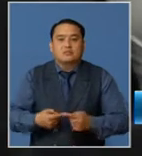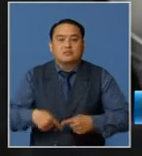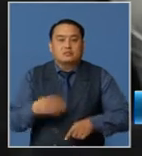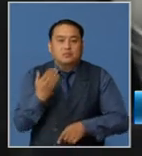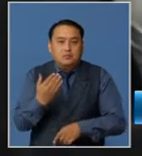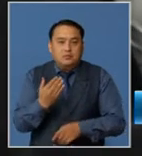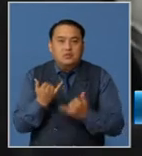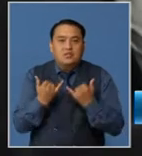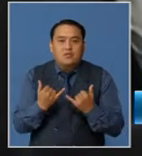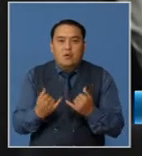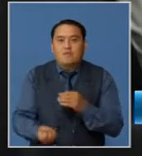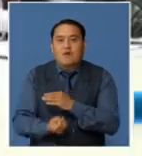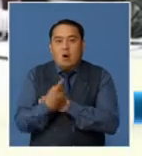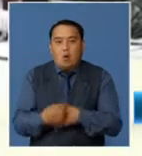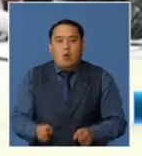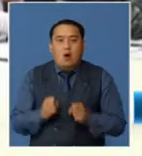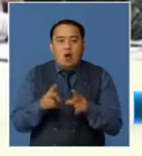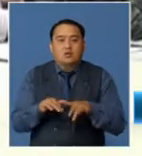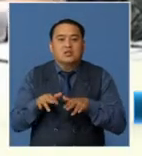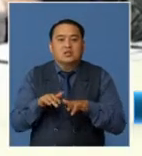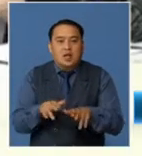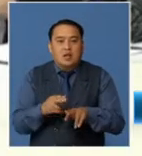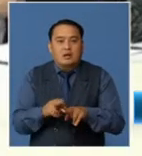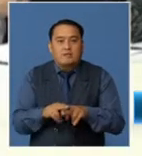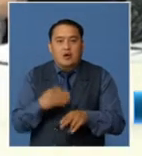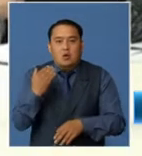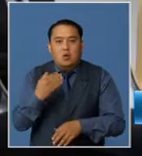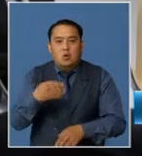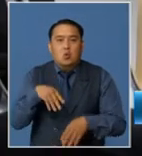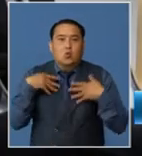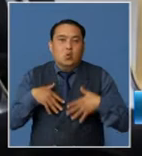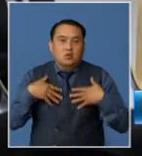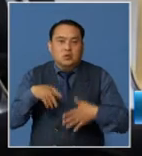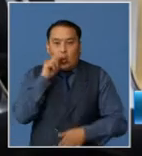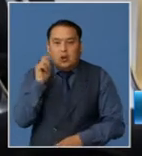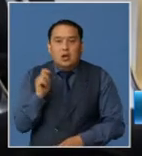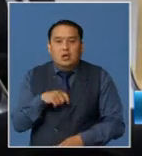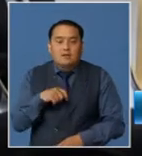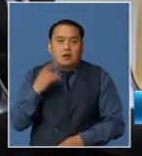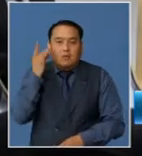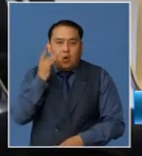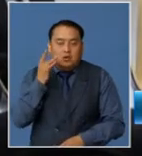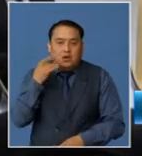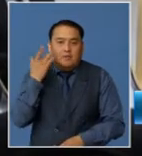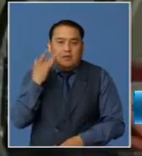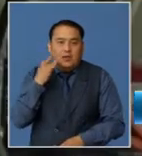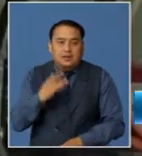институтов. На сегодня возбуждены уголовные дела в отношении подозреваемых из Грузии, Украины, Молдавии и